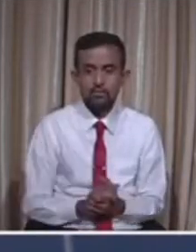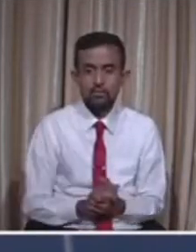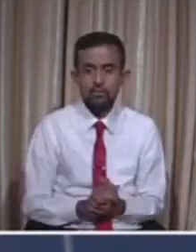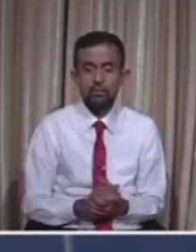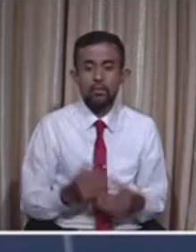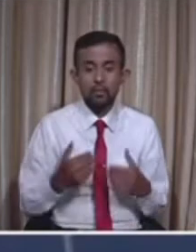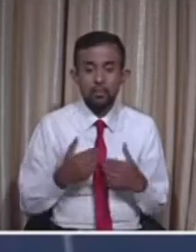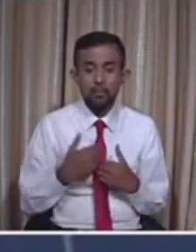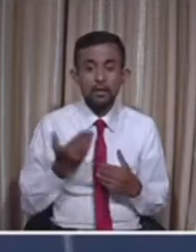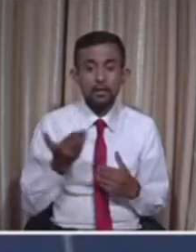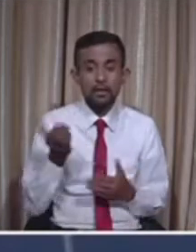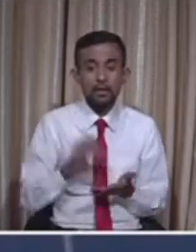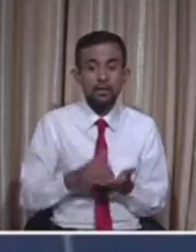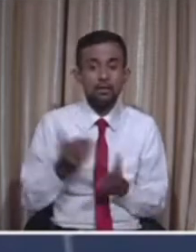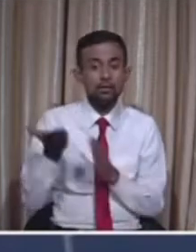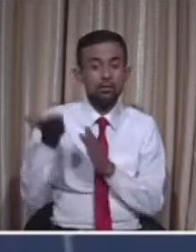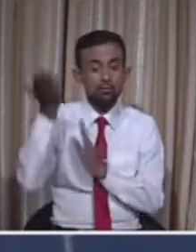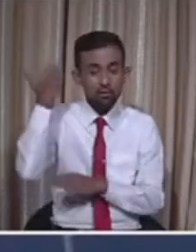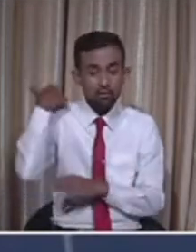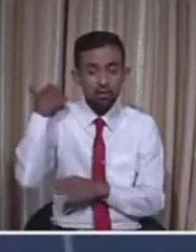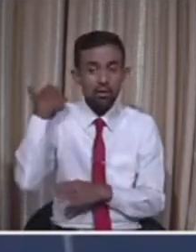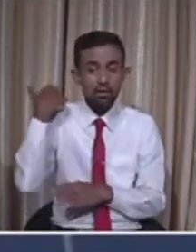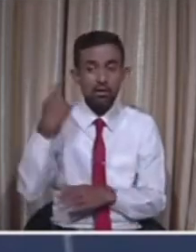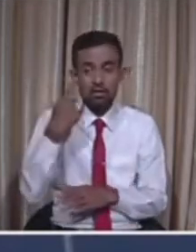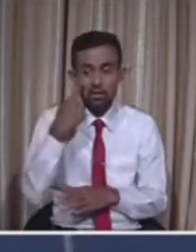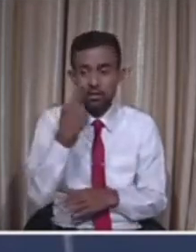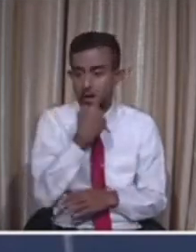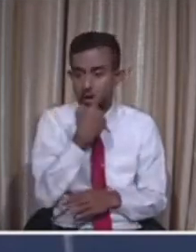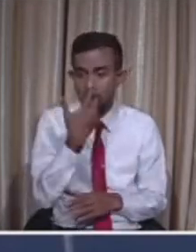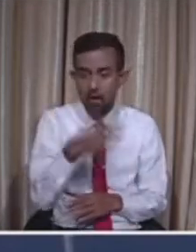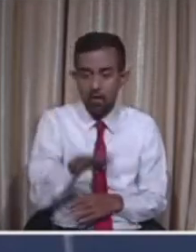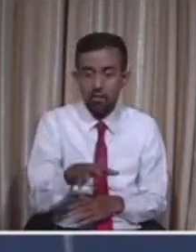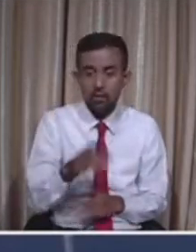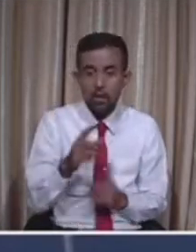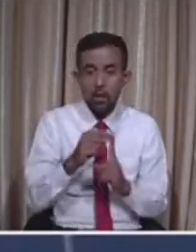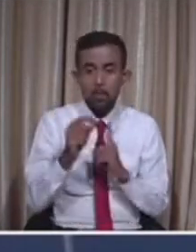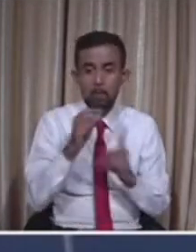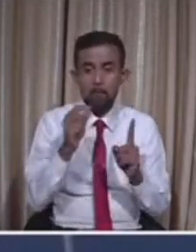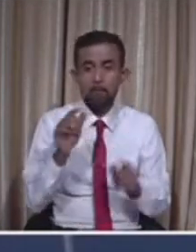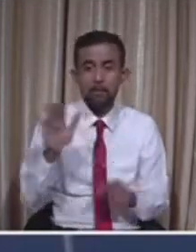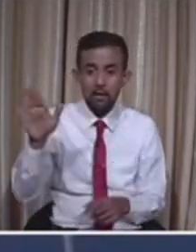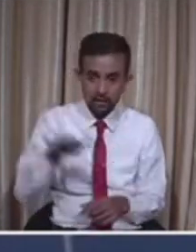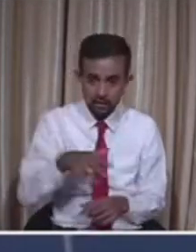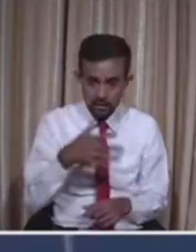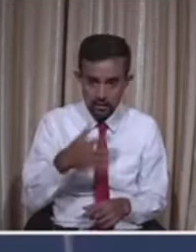api ita pera kalaantarayak dakala thibenawa parlimentuwata enne